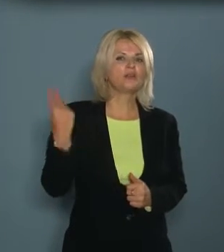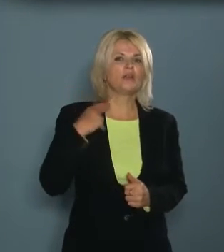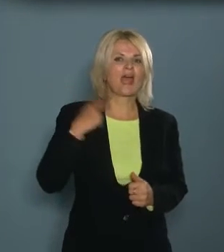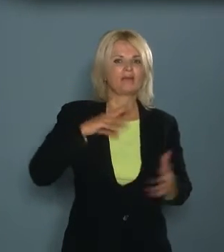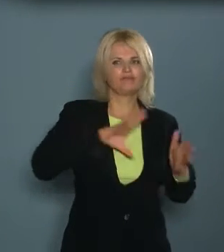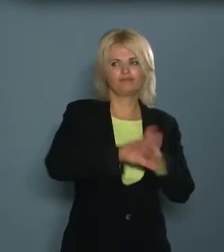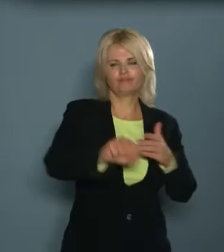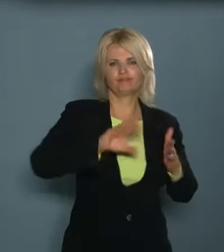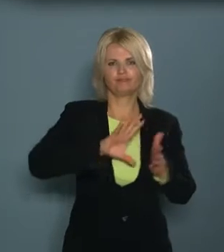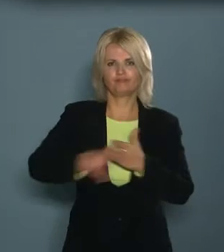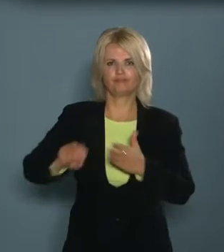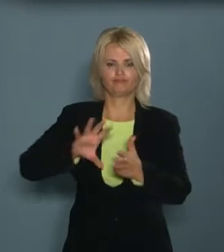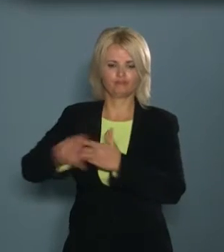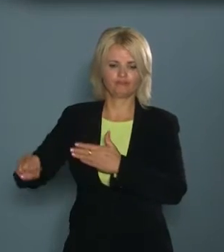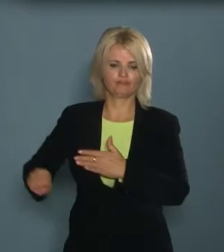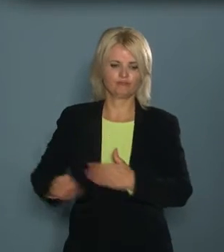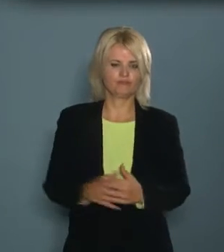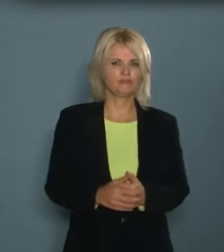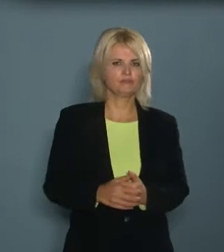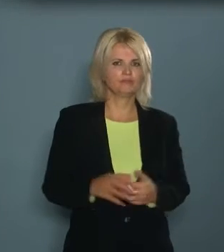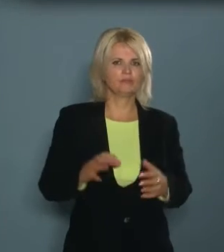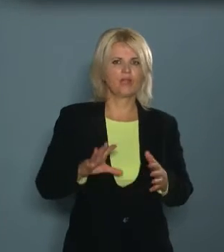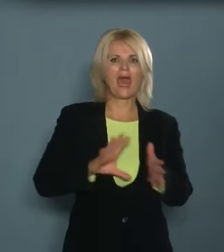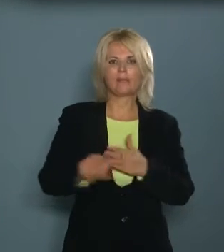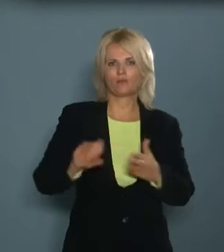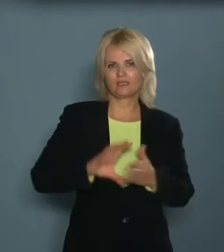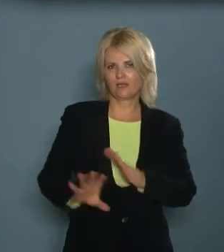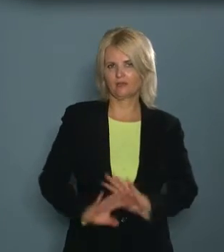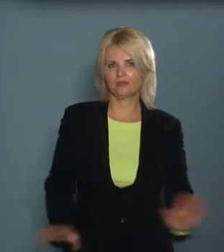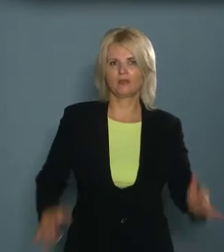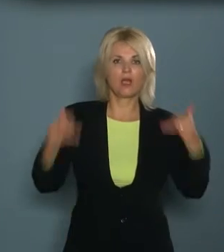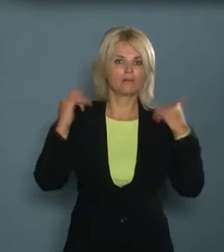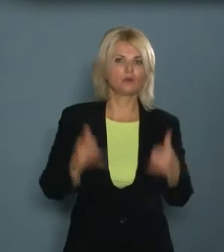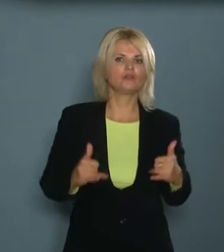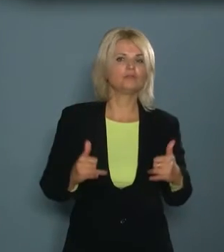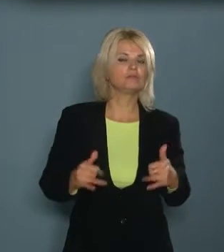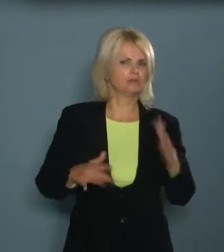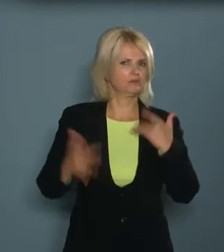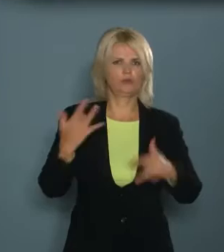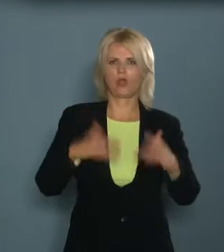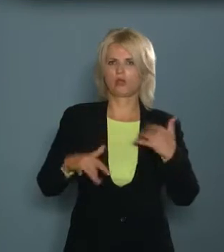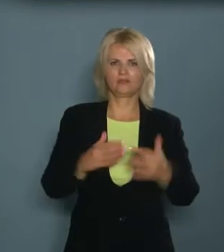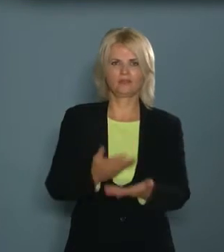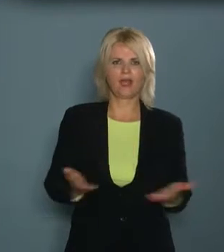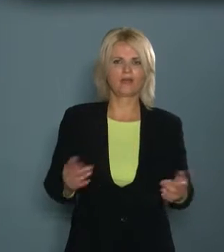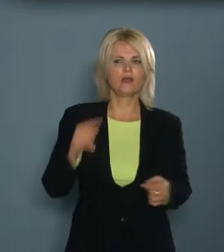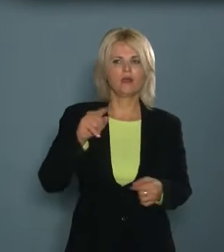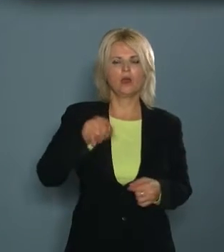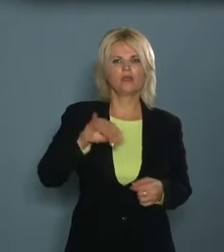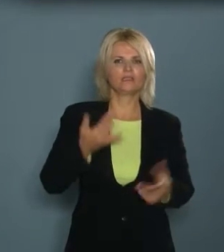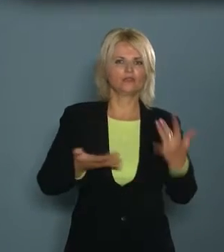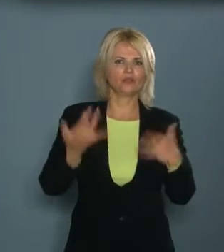tanyákból. Volt olyan tanya, amit gyakorlatilag teljes egészében elpusztítottak. Nos, azt is tagadták, aztán tagadták azt is,